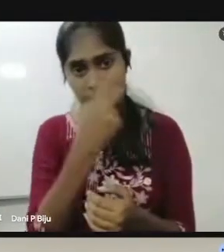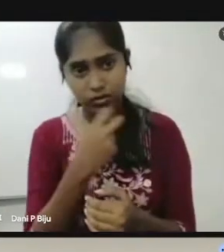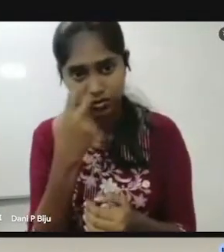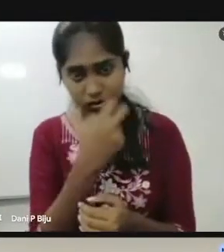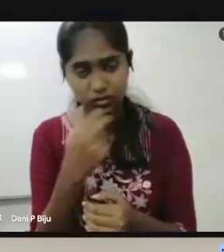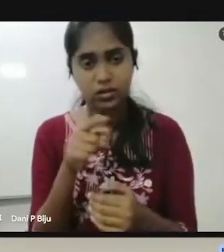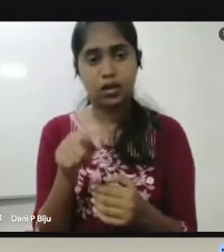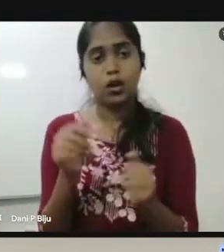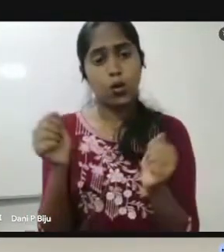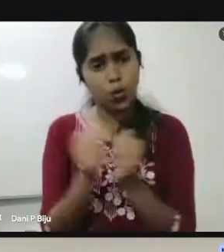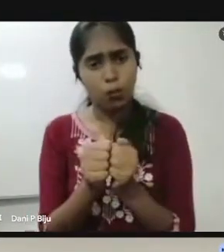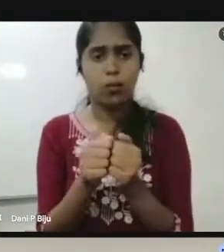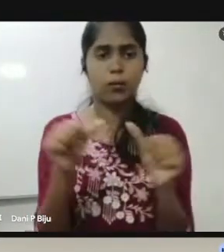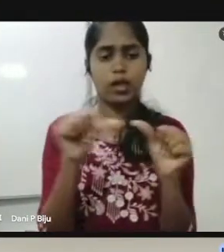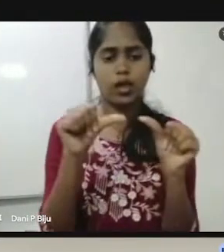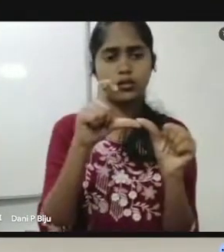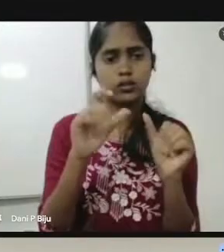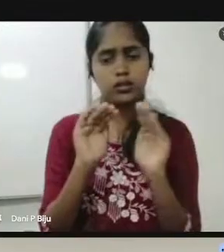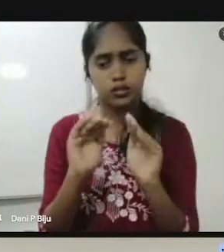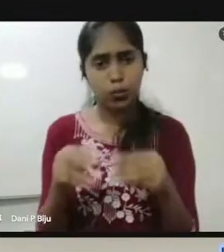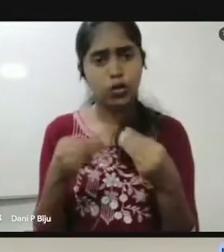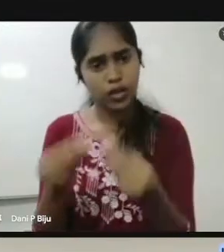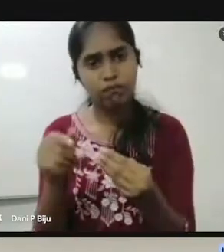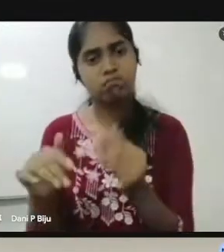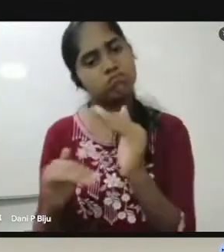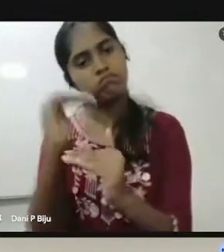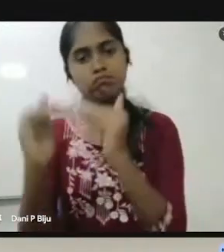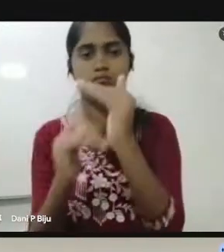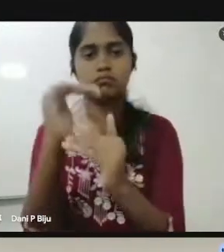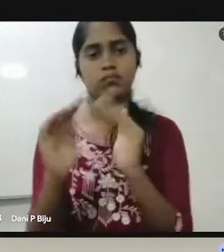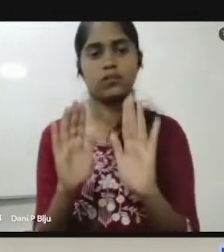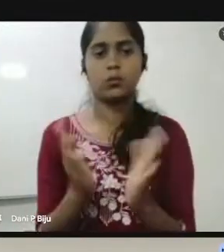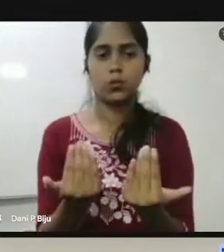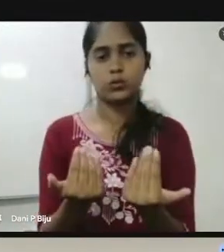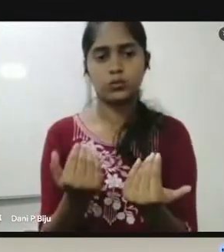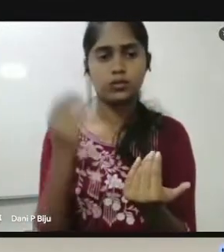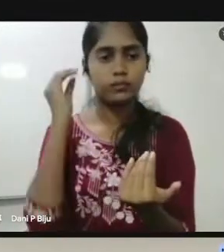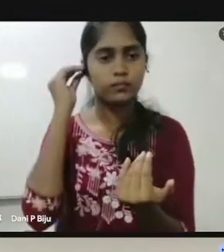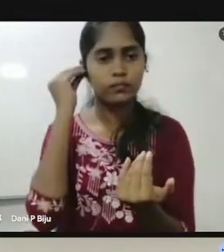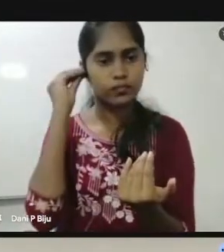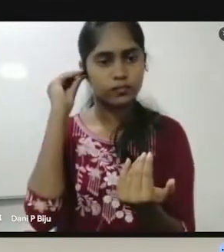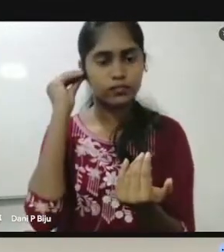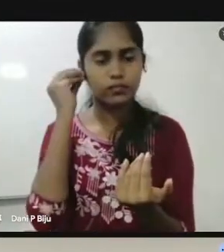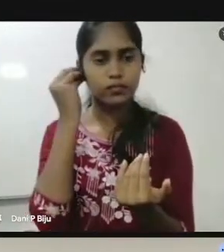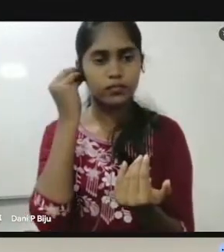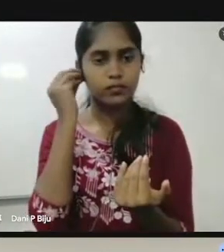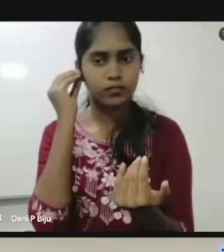നമുക്ക് ഇത് കൊടുത്താൽ ആ കുഞ്ഞു കുറച്ചും കൂടെ നന്നായിട്ട് കയറി വരും ഉള്ള സാധ്യതകളുണ്ട്. അപ്പൊ ഇതൊരു ലാസ്റ്റ് റിസോർട്ട് അല്ല.